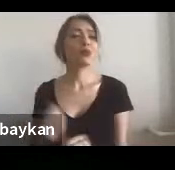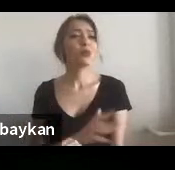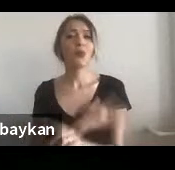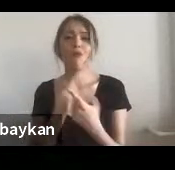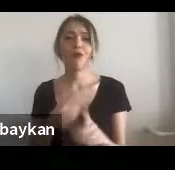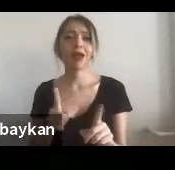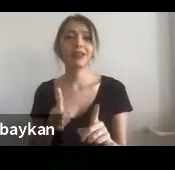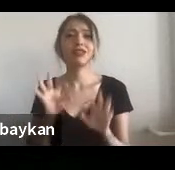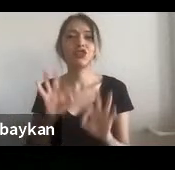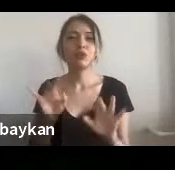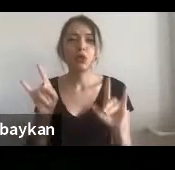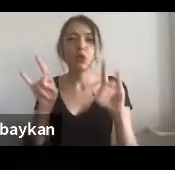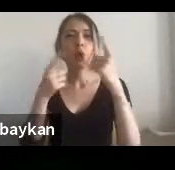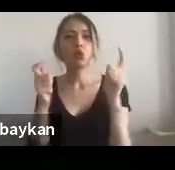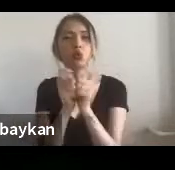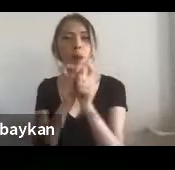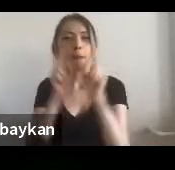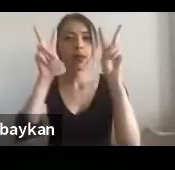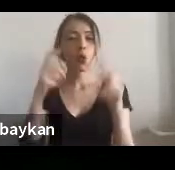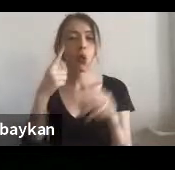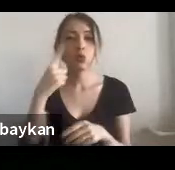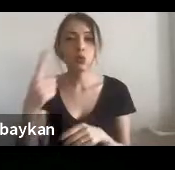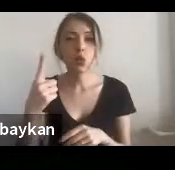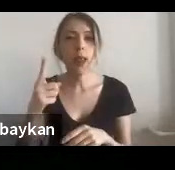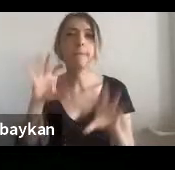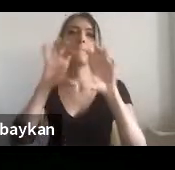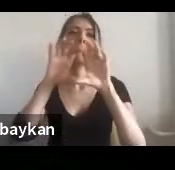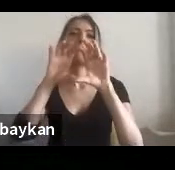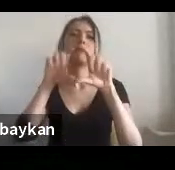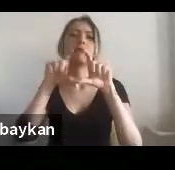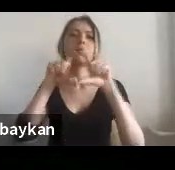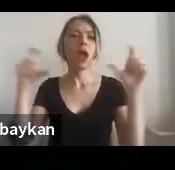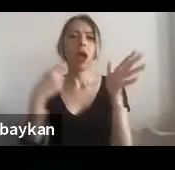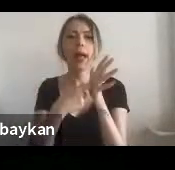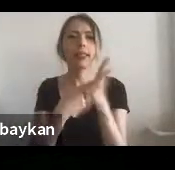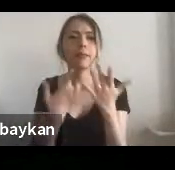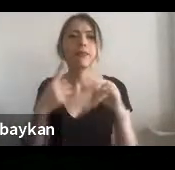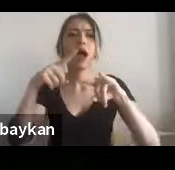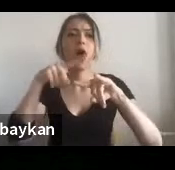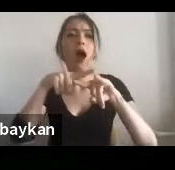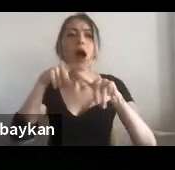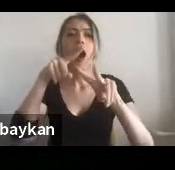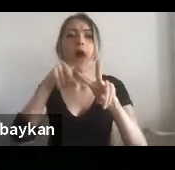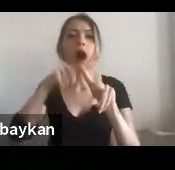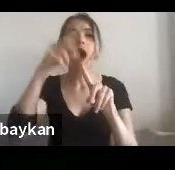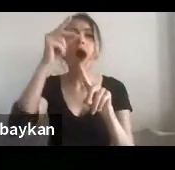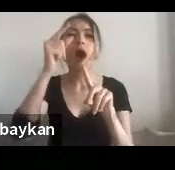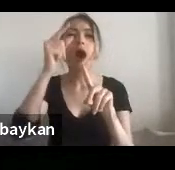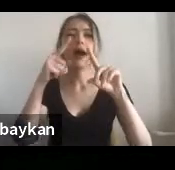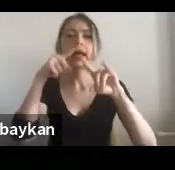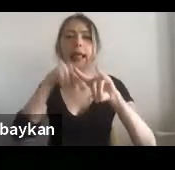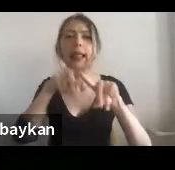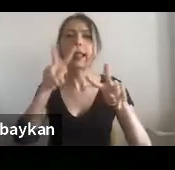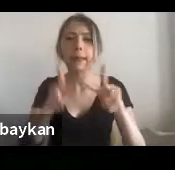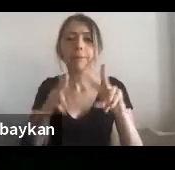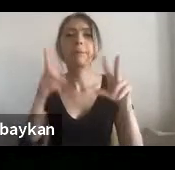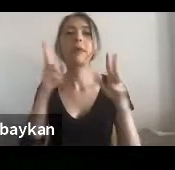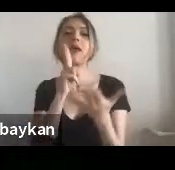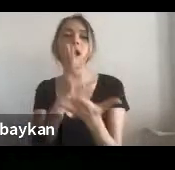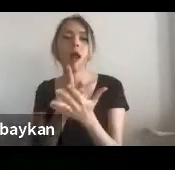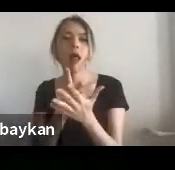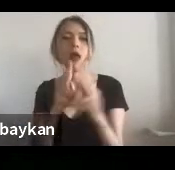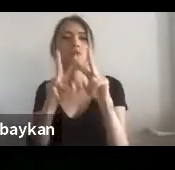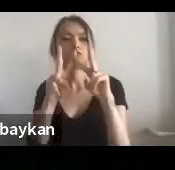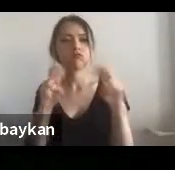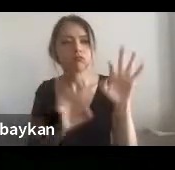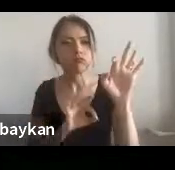geleyim. Seminerin adı AİHM kararlarının izlenmesi Opus Grup davaları. Kocaman